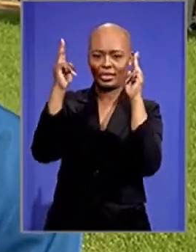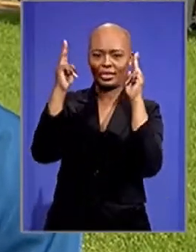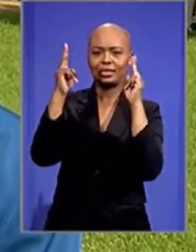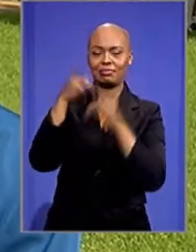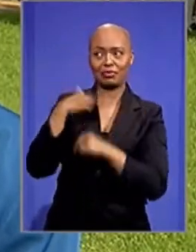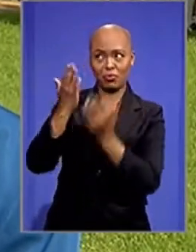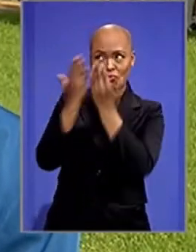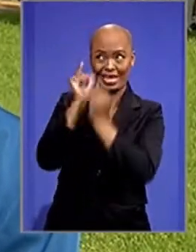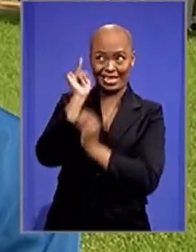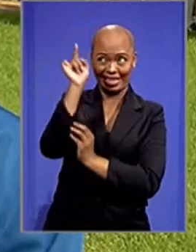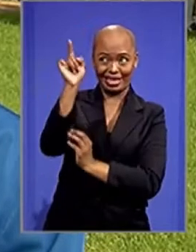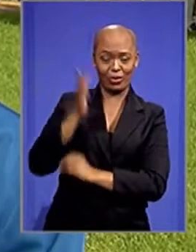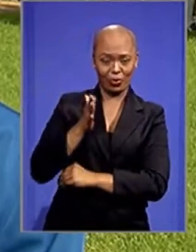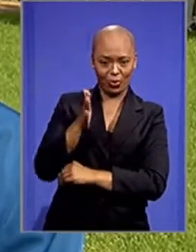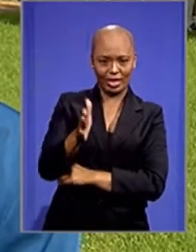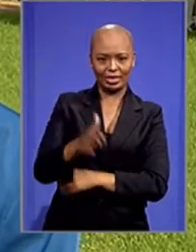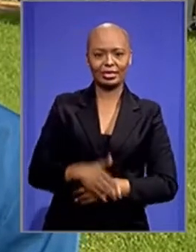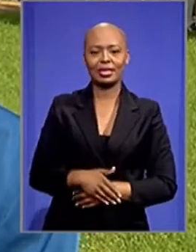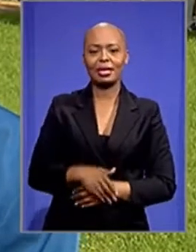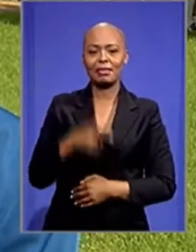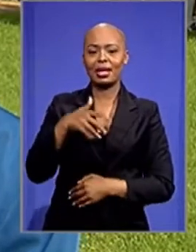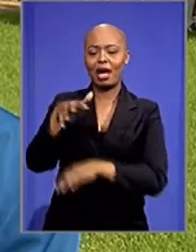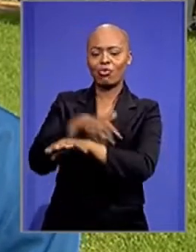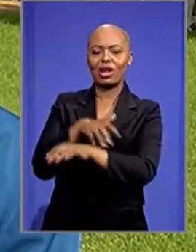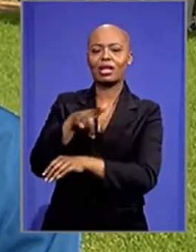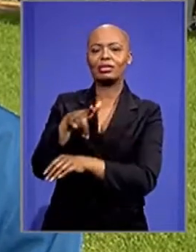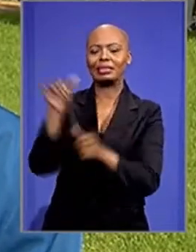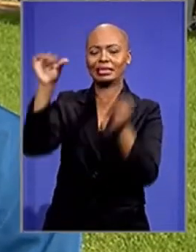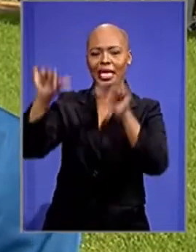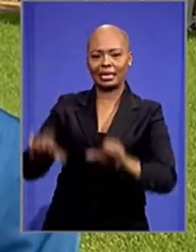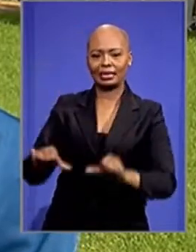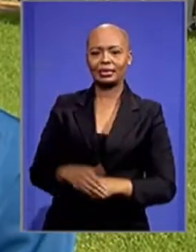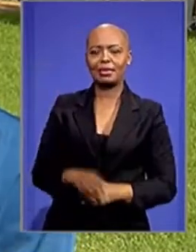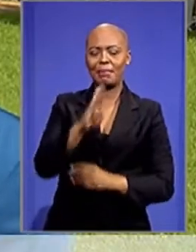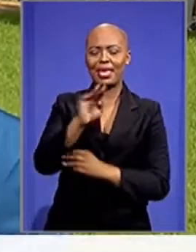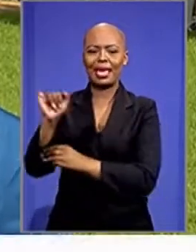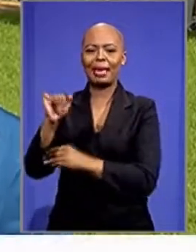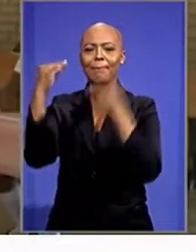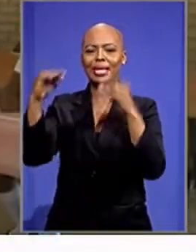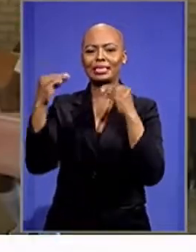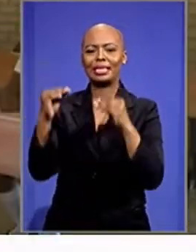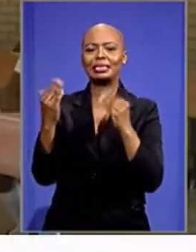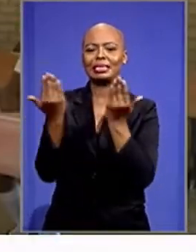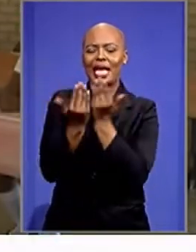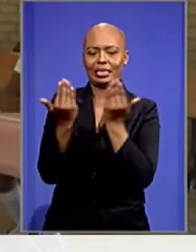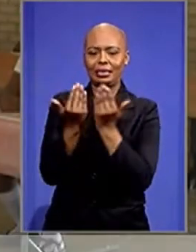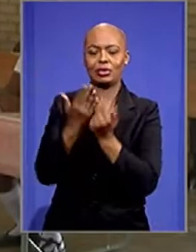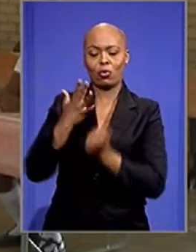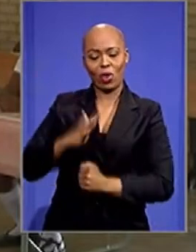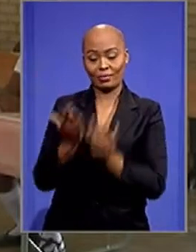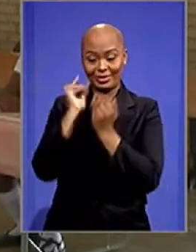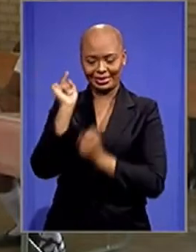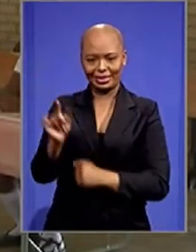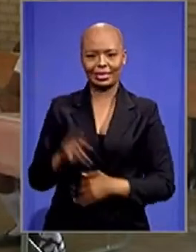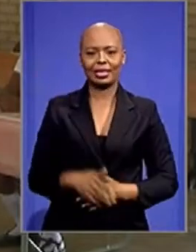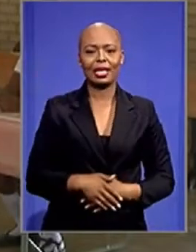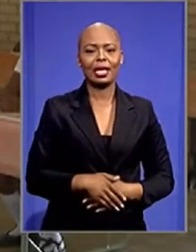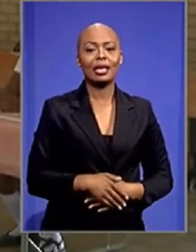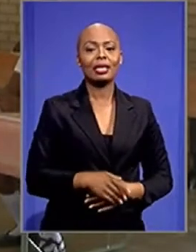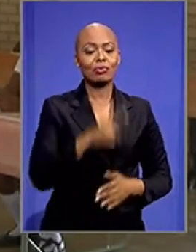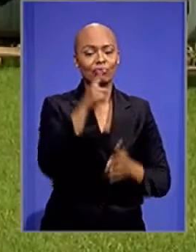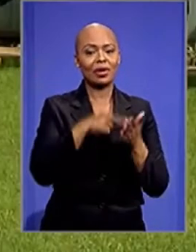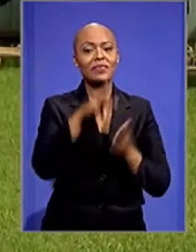etsa dithuto tsa actuarial science ke Bachelor of Business Studies in Actuarial Science. Ka morao Labohlano ke ya University of